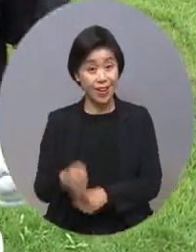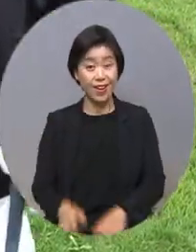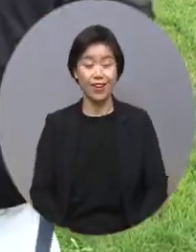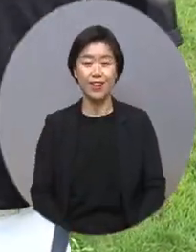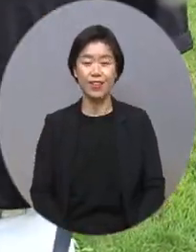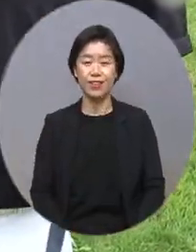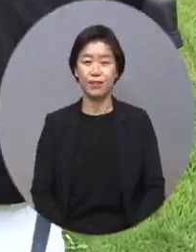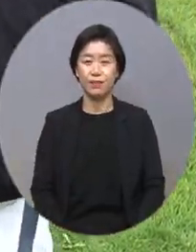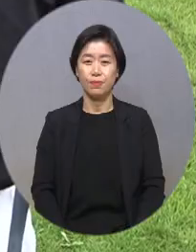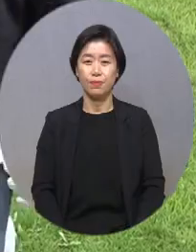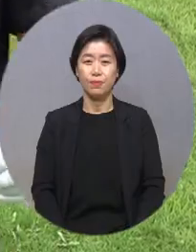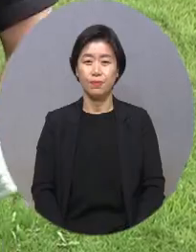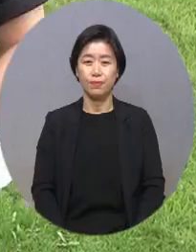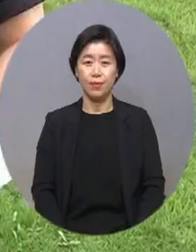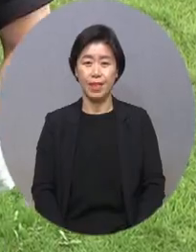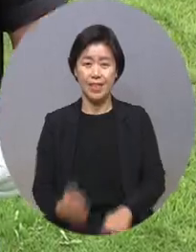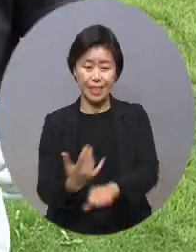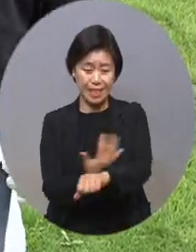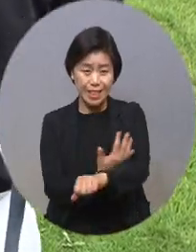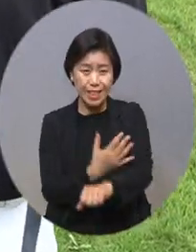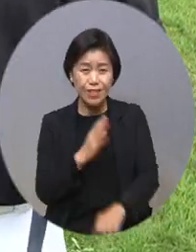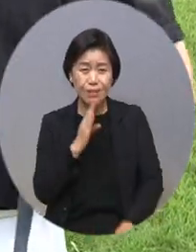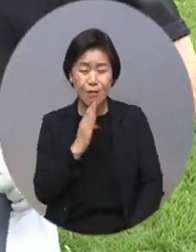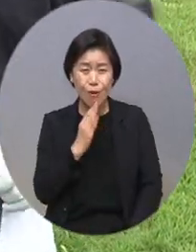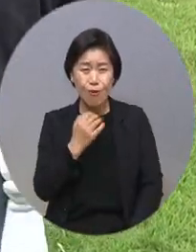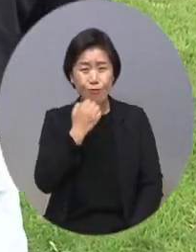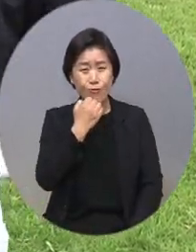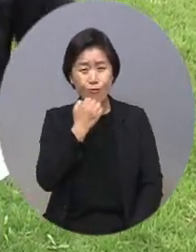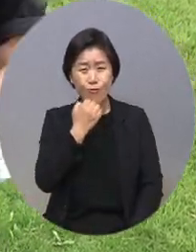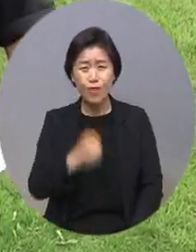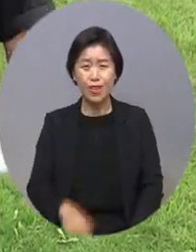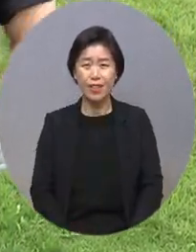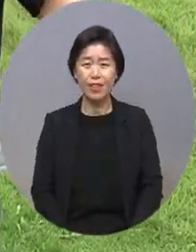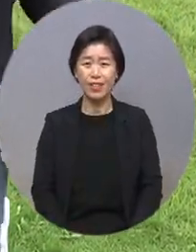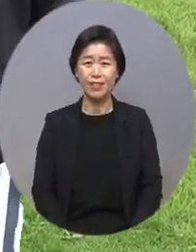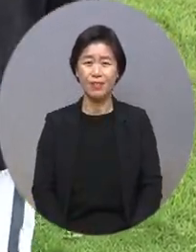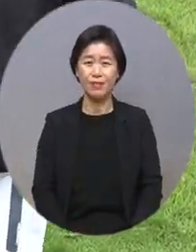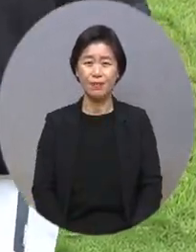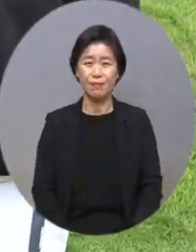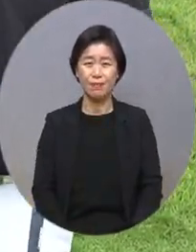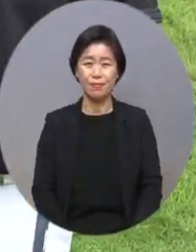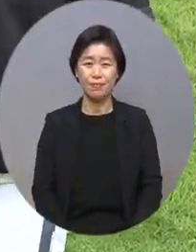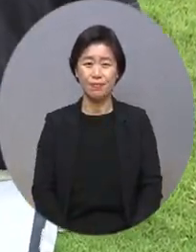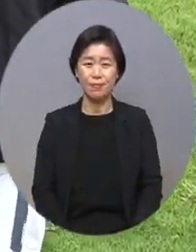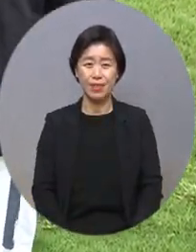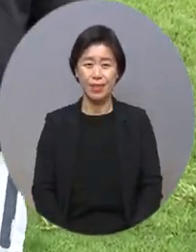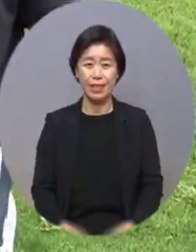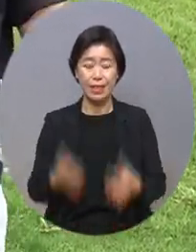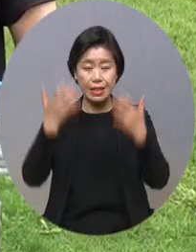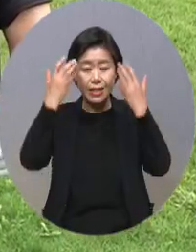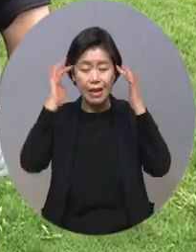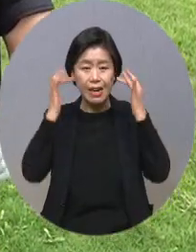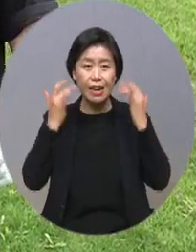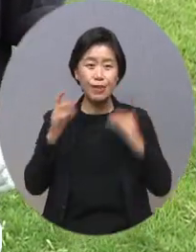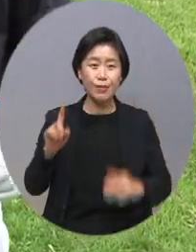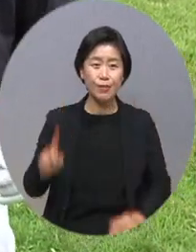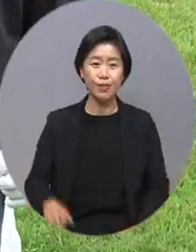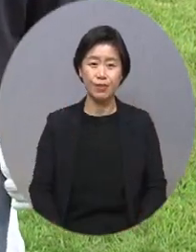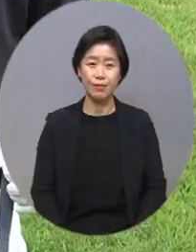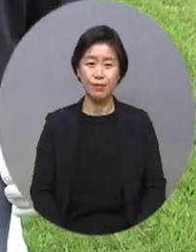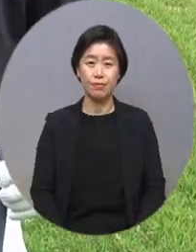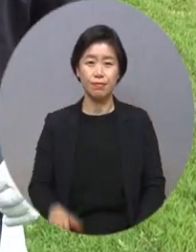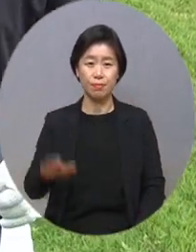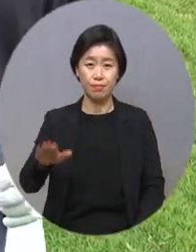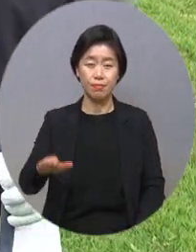떨리는데. 오빠 잠깐. 땀이 털 쓴 거 너무 신기해. 아니야 안 떤다니까 왜 이렇게 땀이 왜 이렇게 나는 거야? 쳐야 돼. 뭐 땀이 왜 이렇게 나는 거야? 아, 나 카드 꼭 타야 돼요.